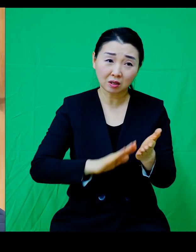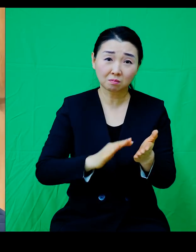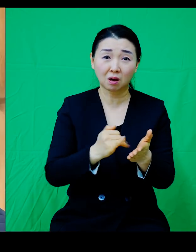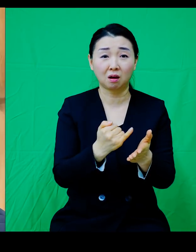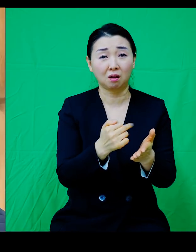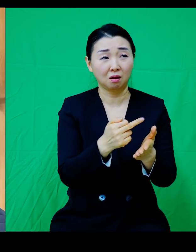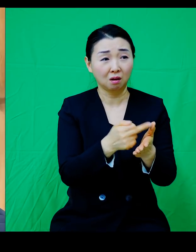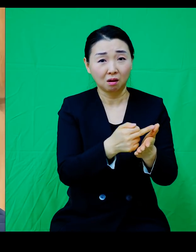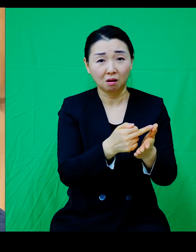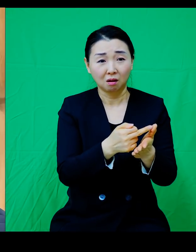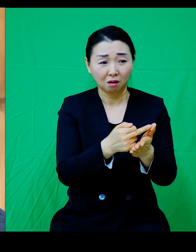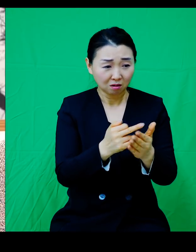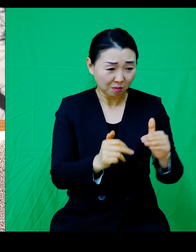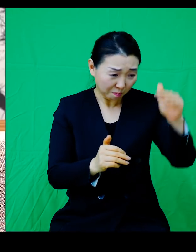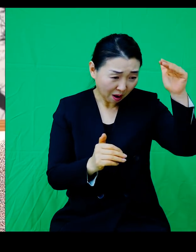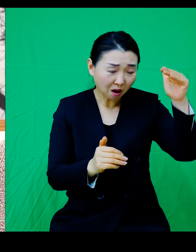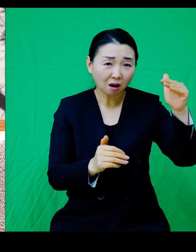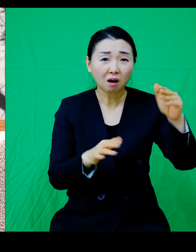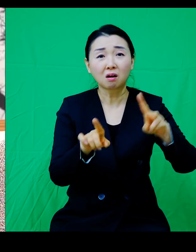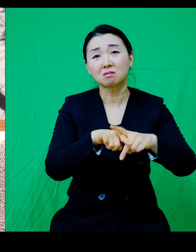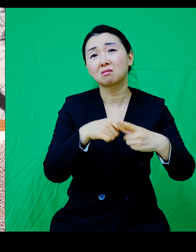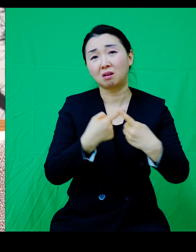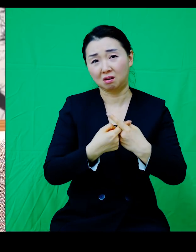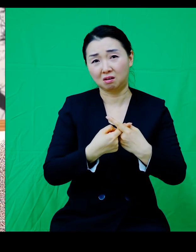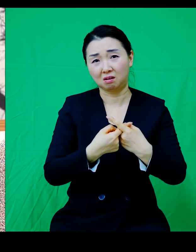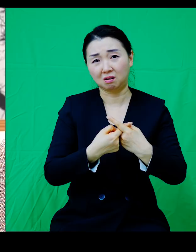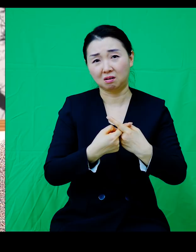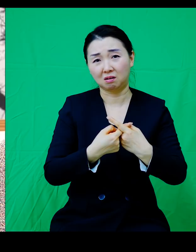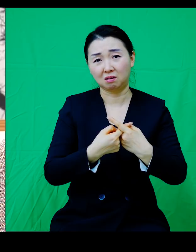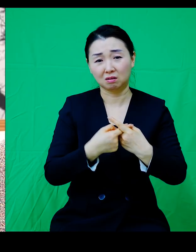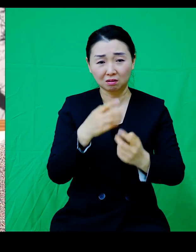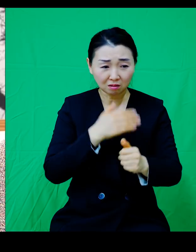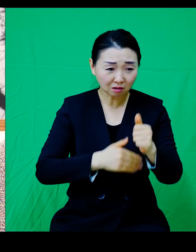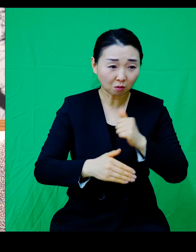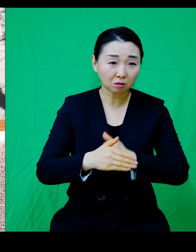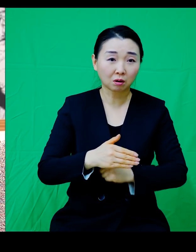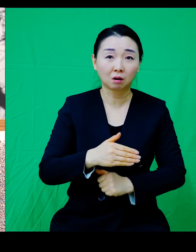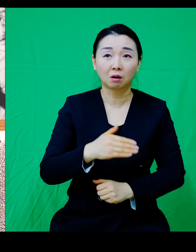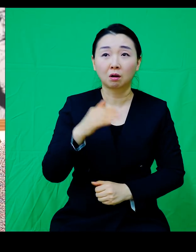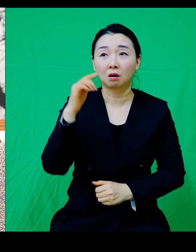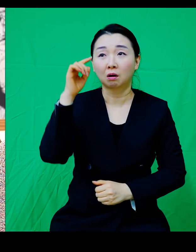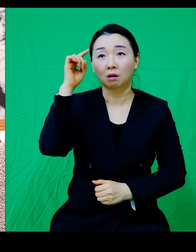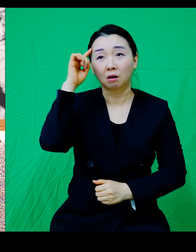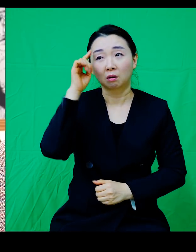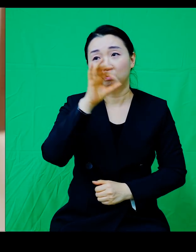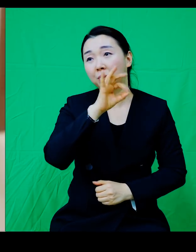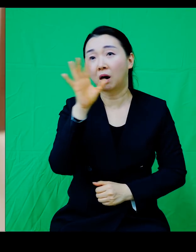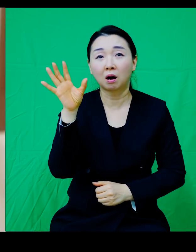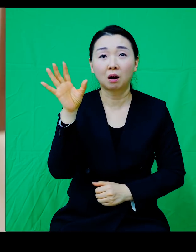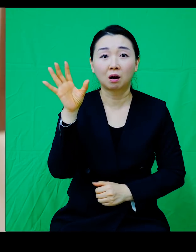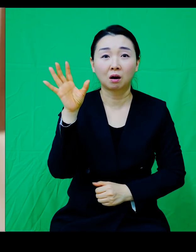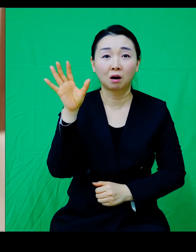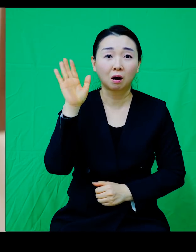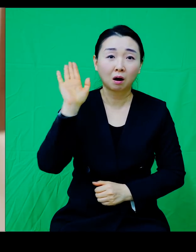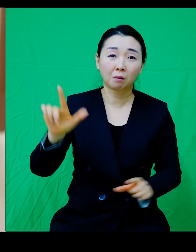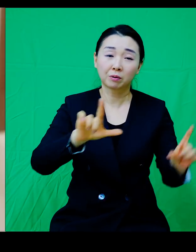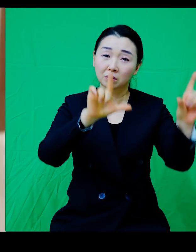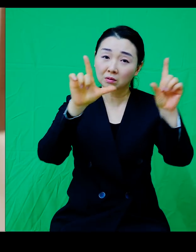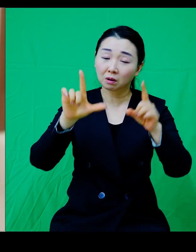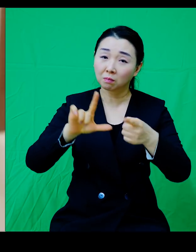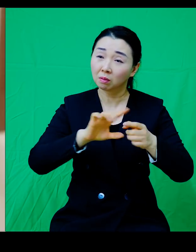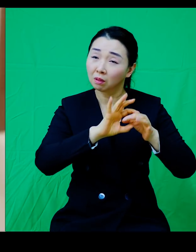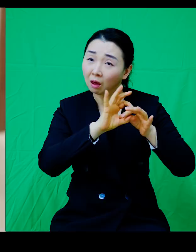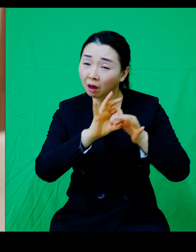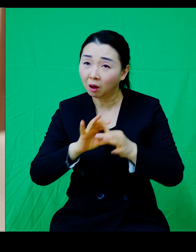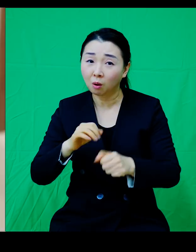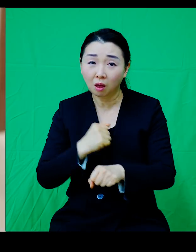진유는 다 이제 성장해서 다 이해할 수 있잖아요. 그래서 제가 그 상황에 너무 멘붕이어서 이런 삶을 계속